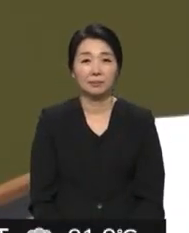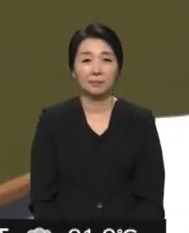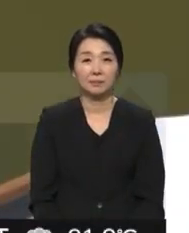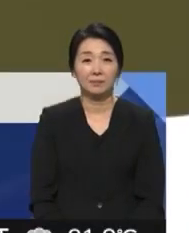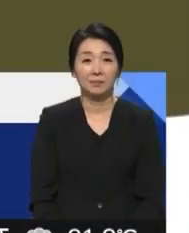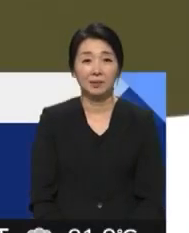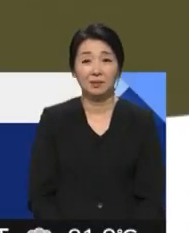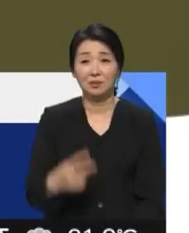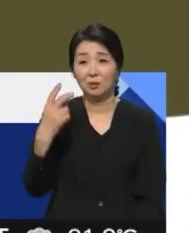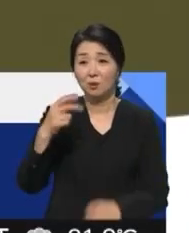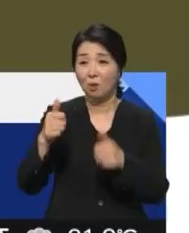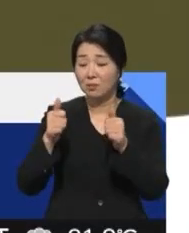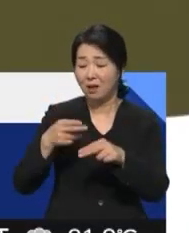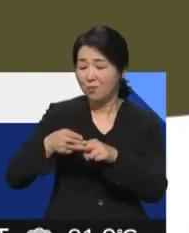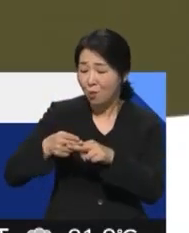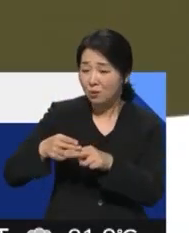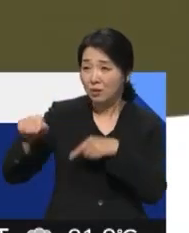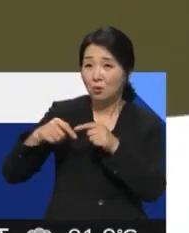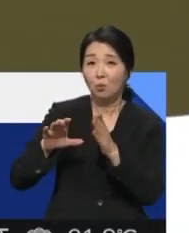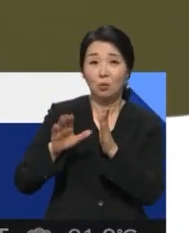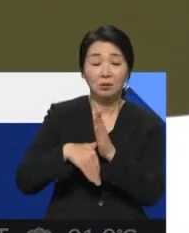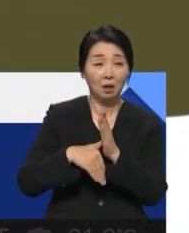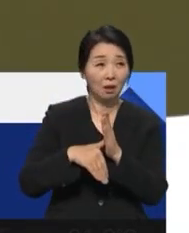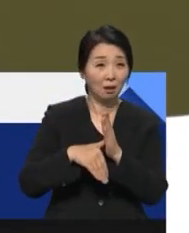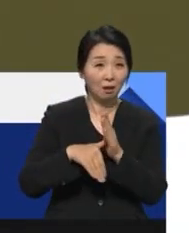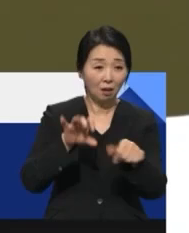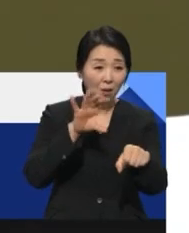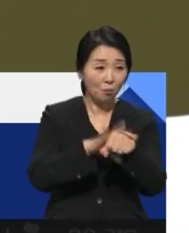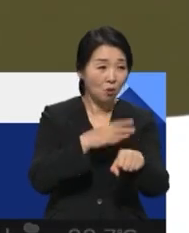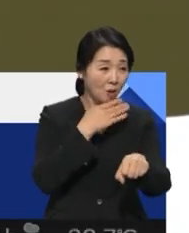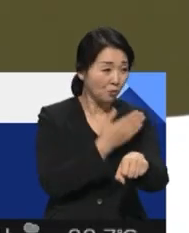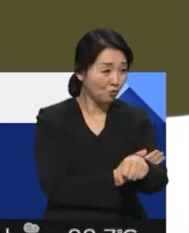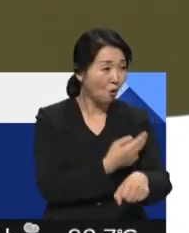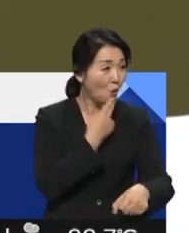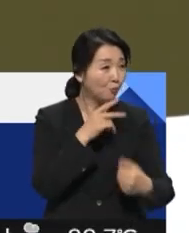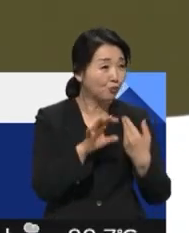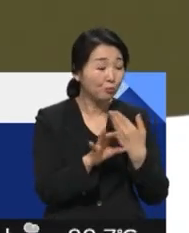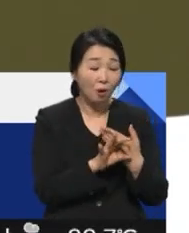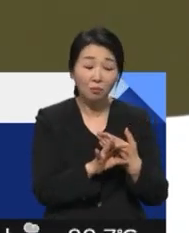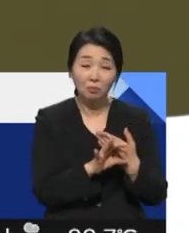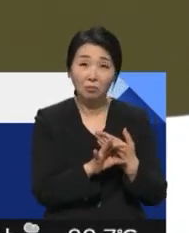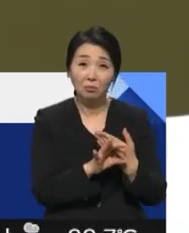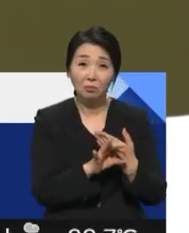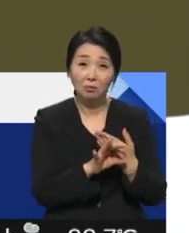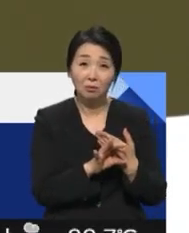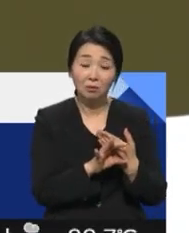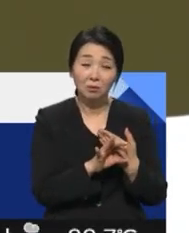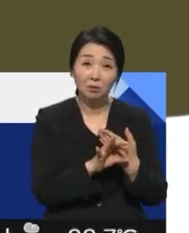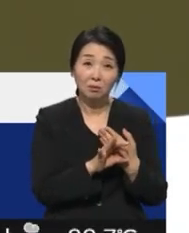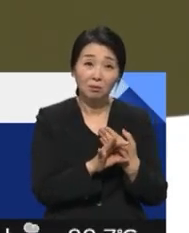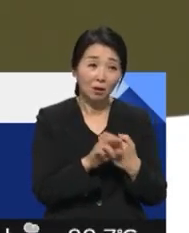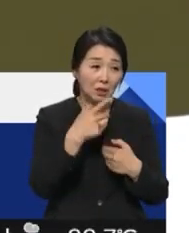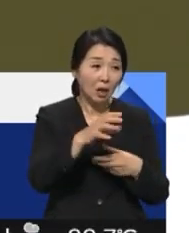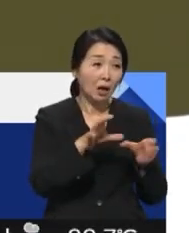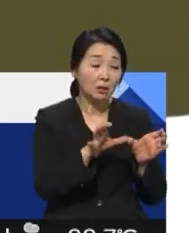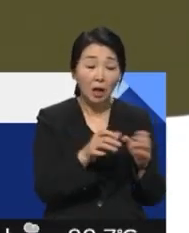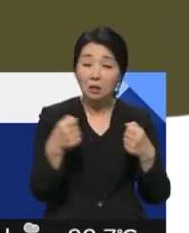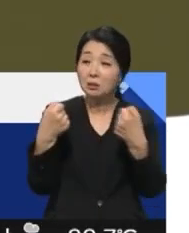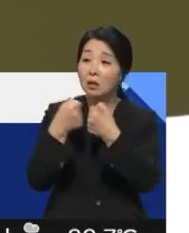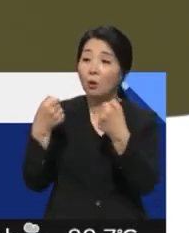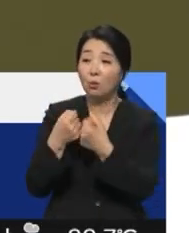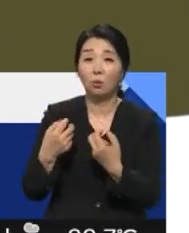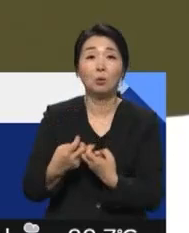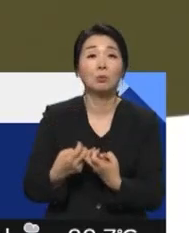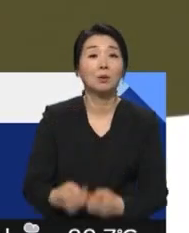이런 검찰 독재 정권에 불체포 특권이 없으면 입법부가 어떻게 이런 검찰 독재 정권과 싸울 수가 있겠습니까? 이